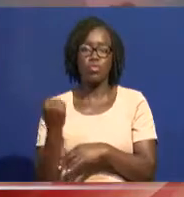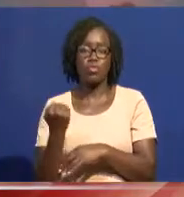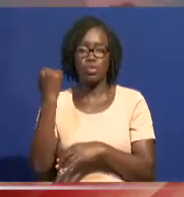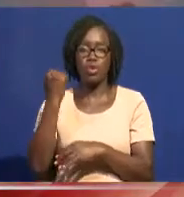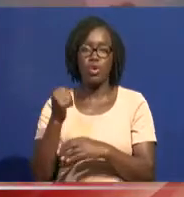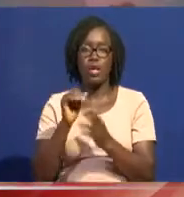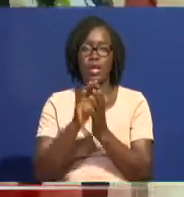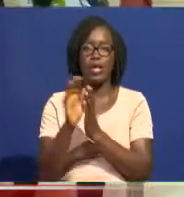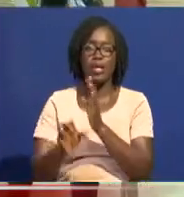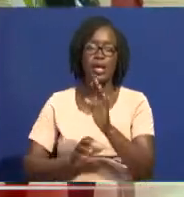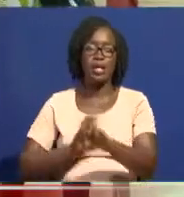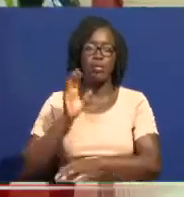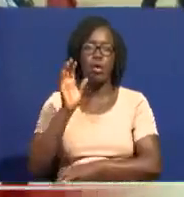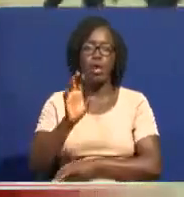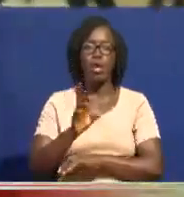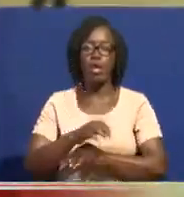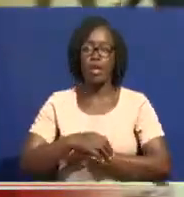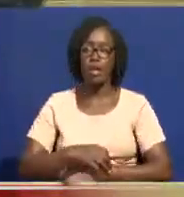mikono.